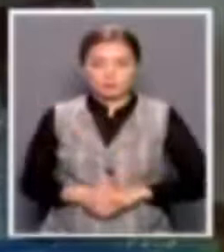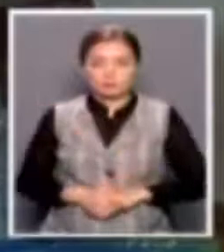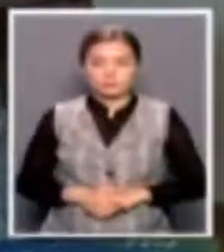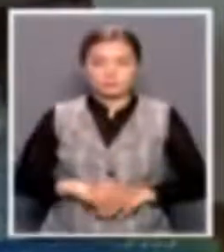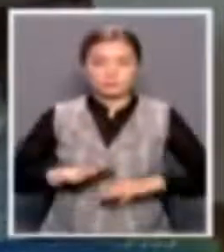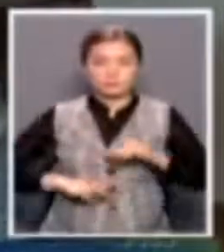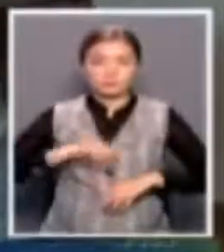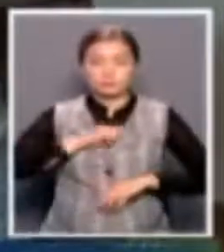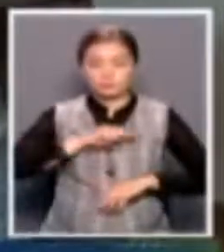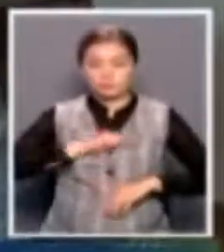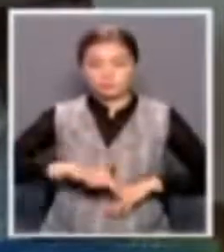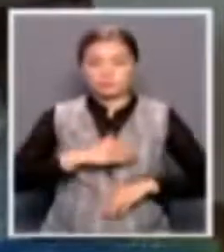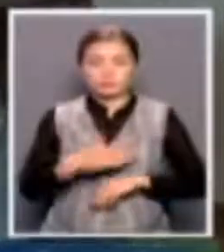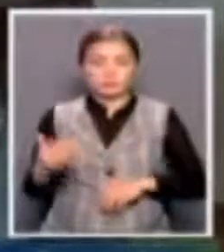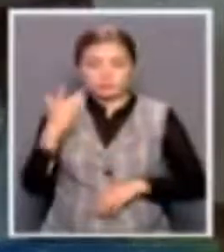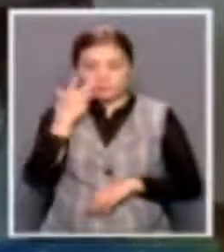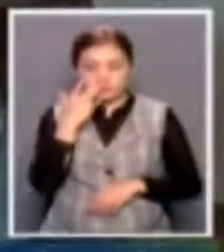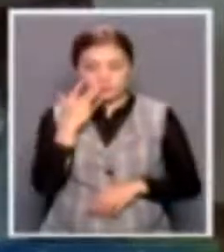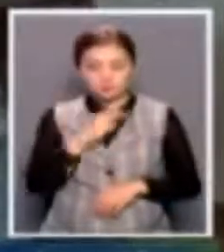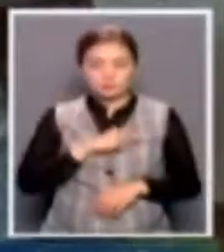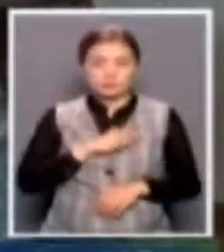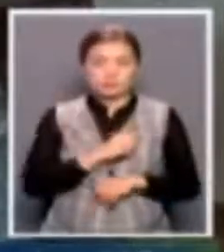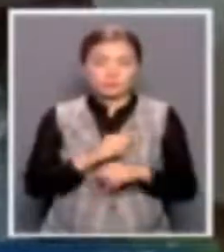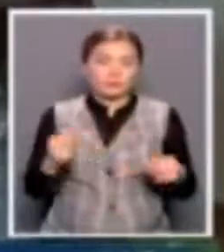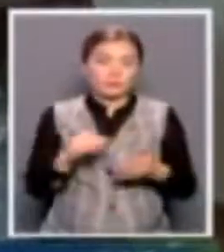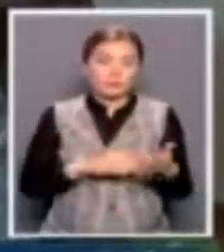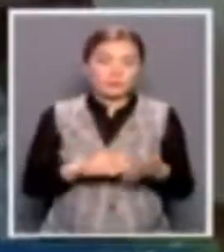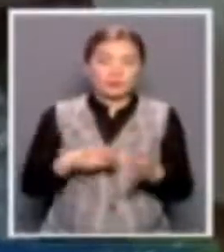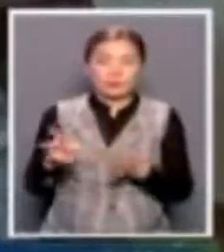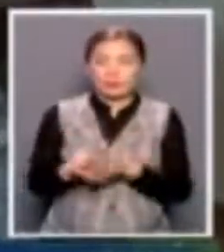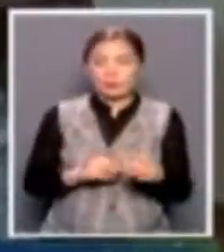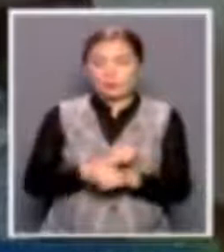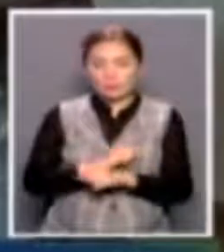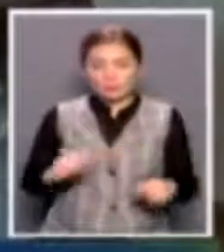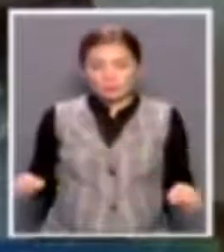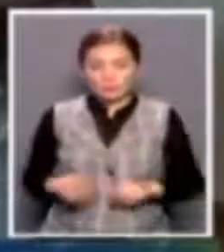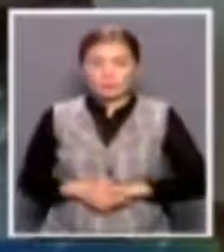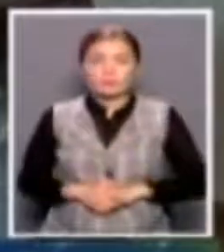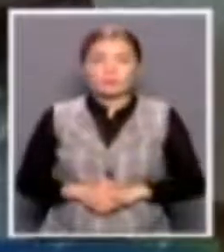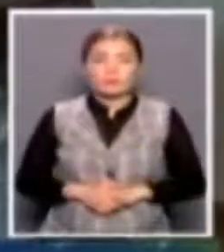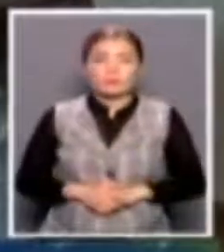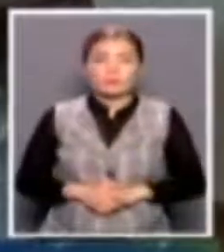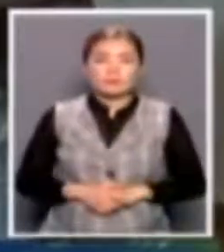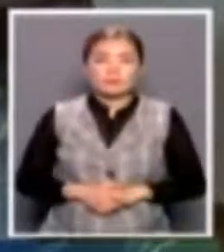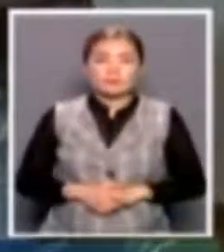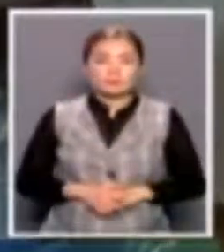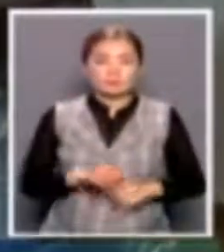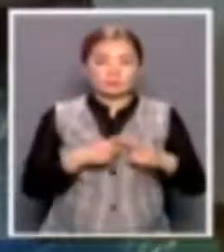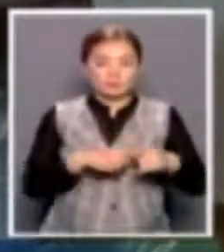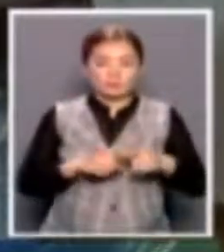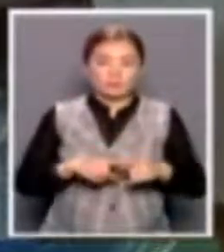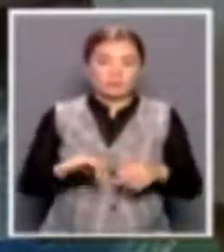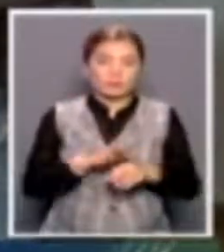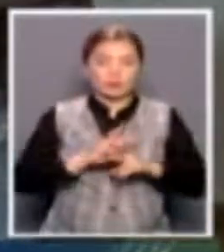ручная работа. Ручная работа, нестандартная работа. Ее нельзя повторить машинально такую же. Даже если я свяжу этой же